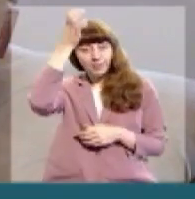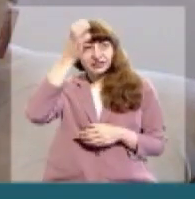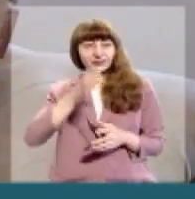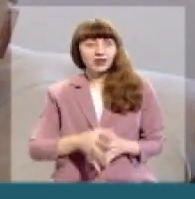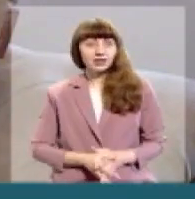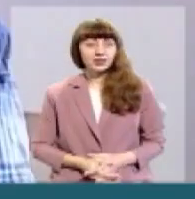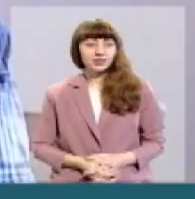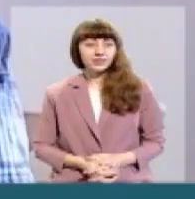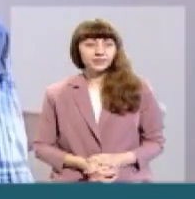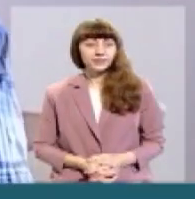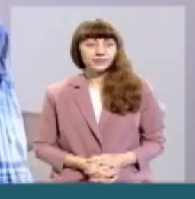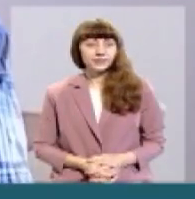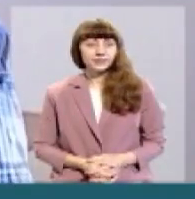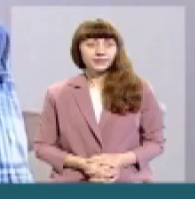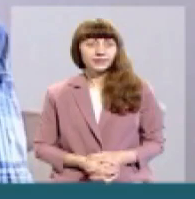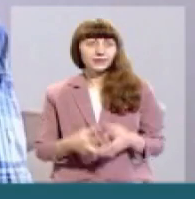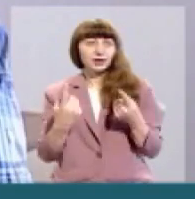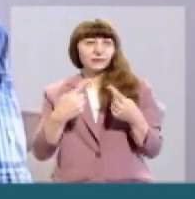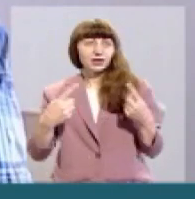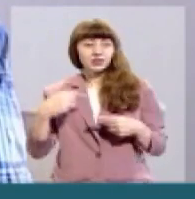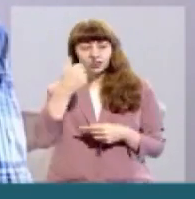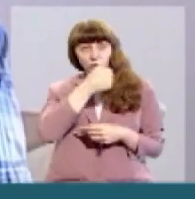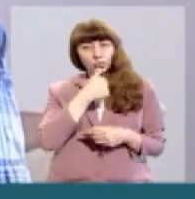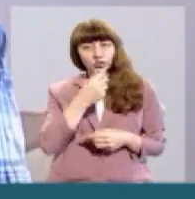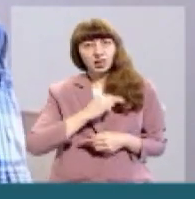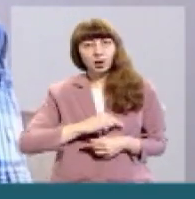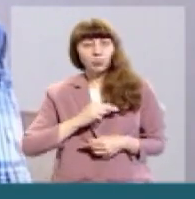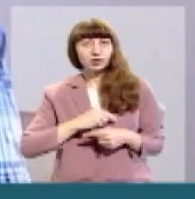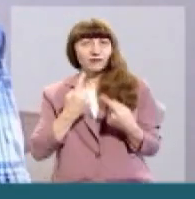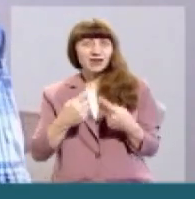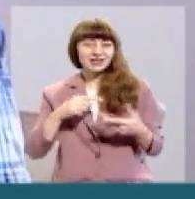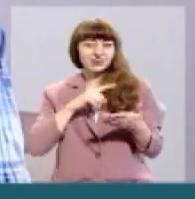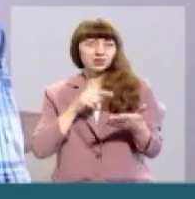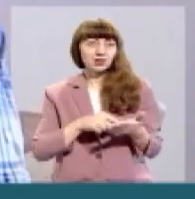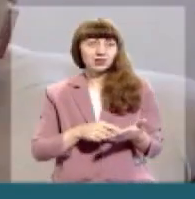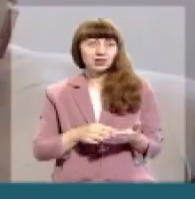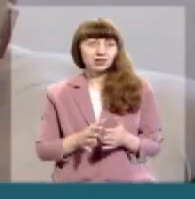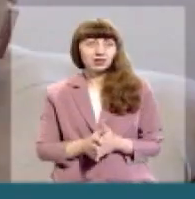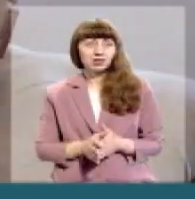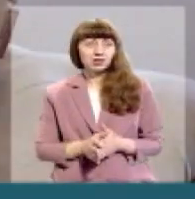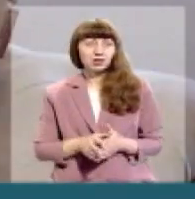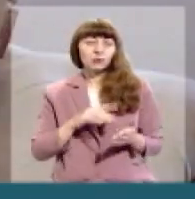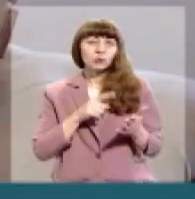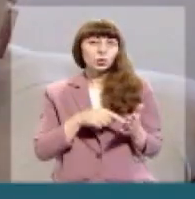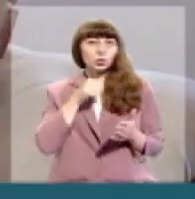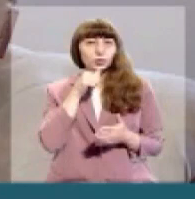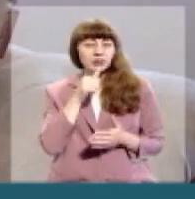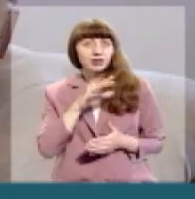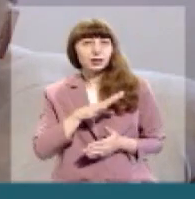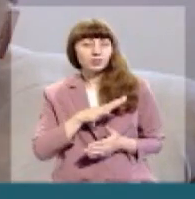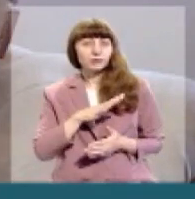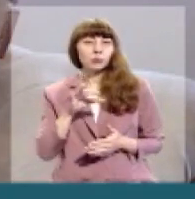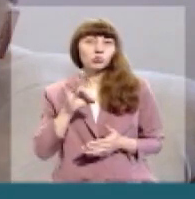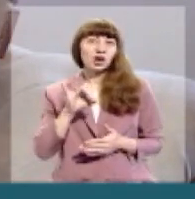болып, орыс тілінен сабақ бердім. Ағаларының академияны аяқтап, қайтадан осы Қостанайға жұмысқа келдік. Қостанайға келдік, одан қайтадан